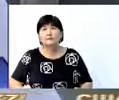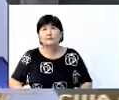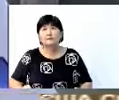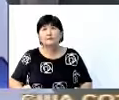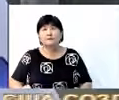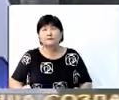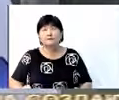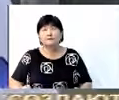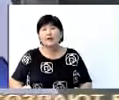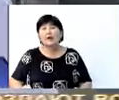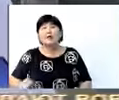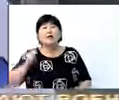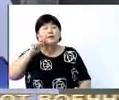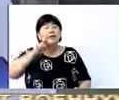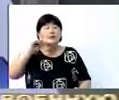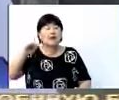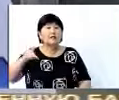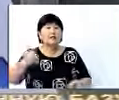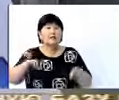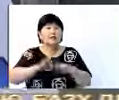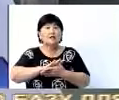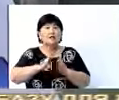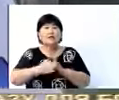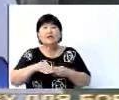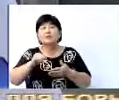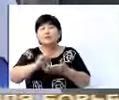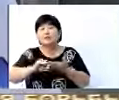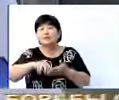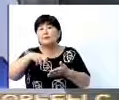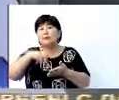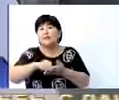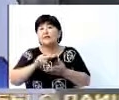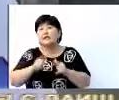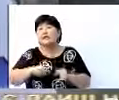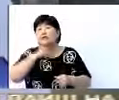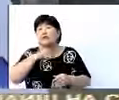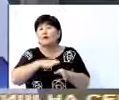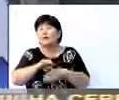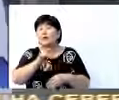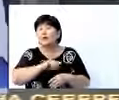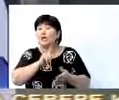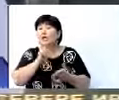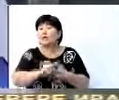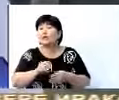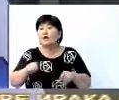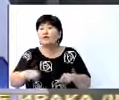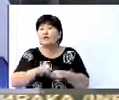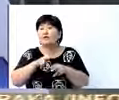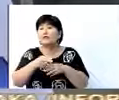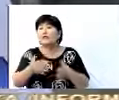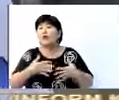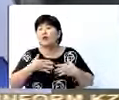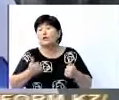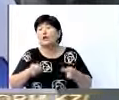нарушения. С несовершеннолетними должны заключаться договора с письменного согласия взрослых. Выполняемые работы не должны причинять вреда их